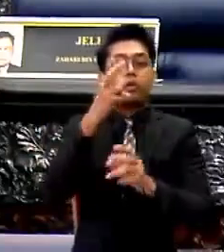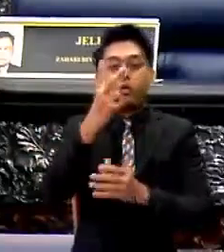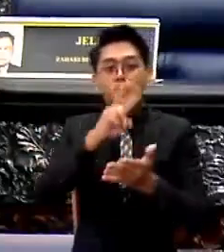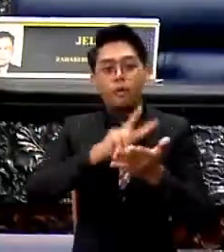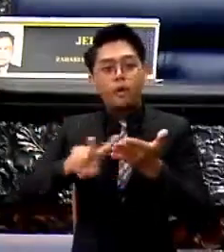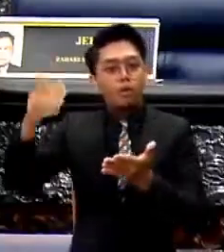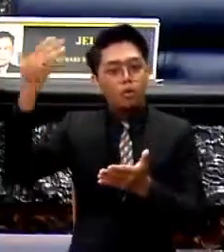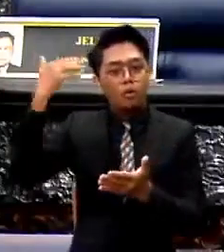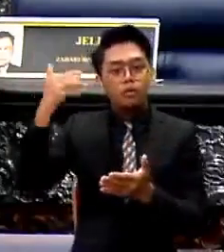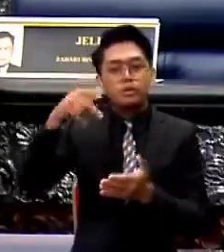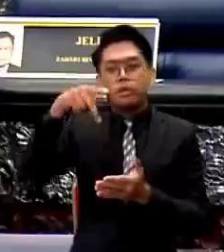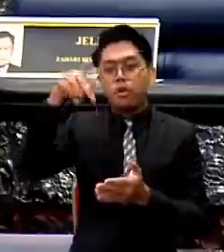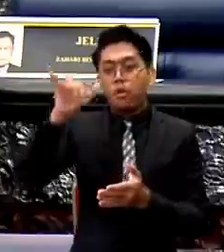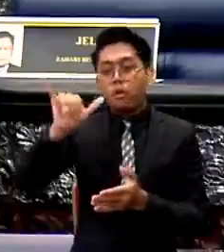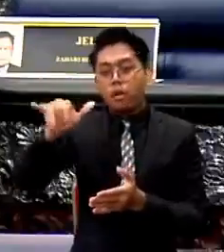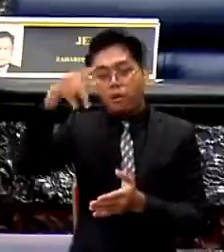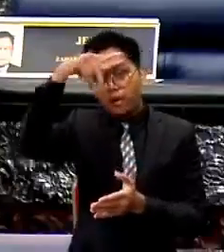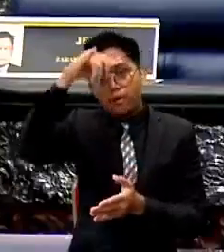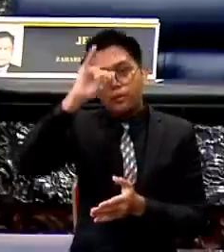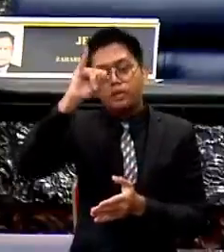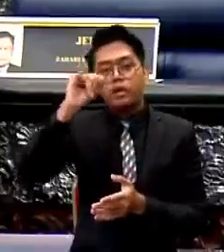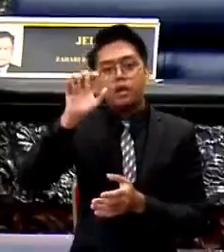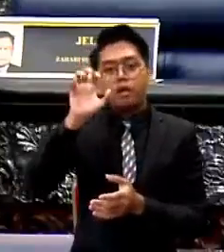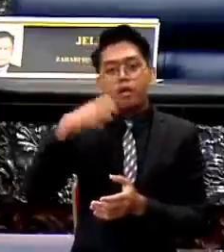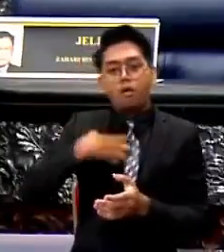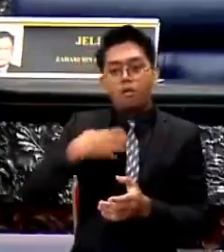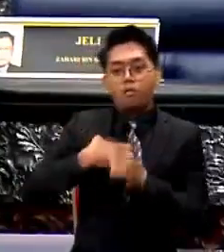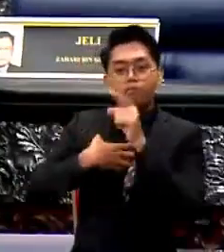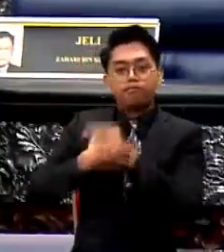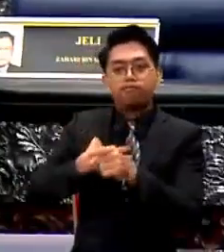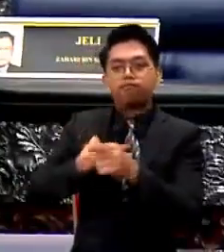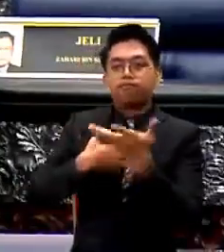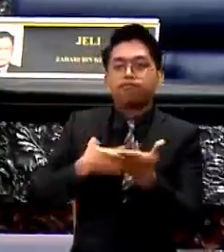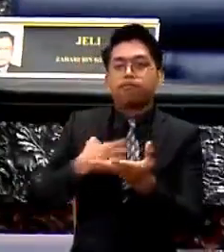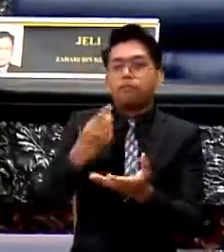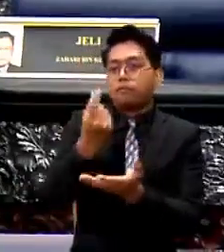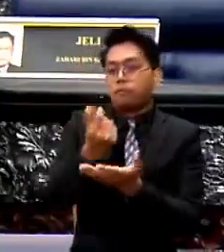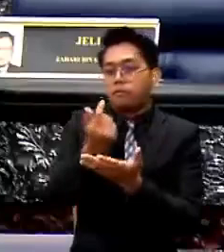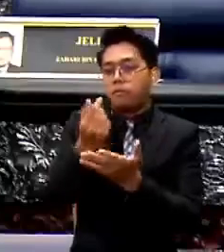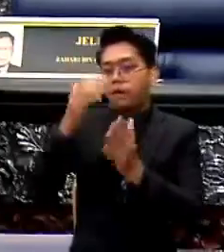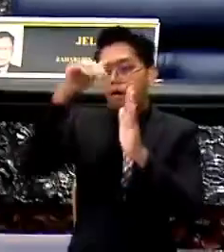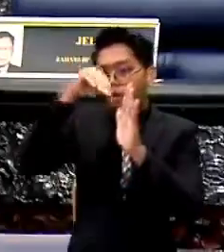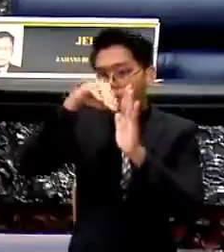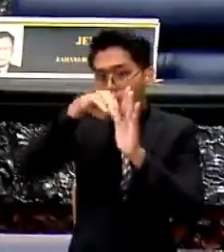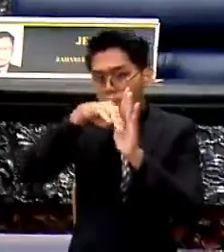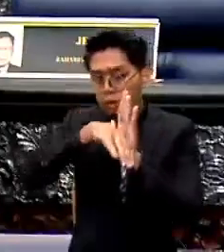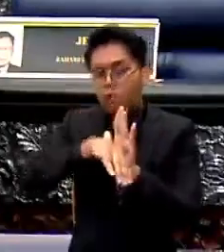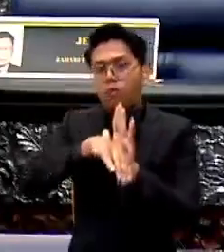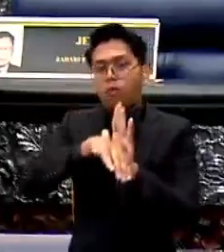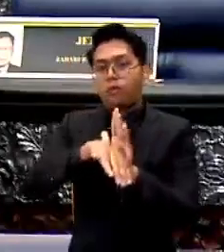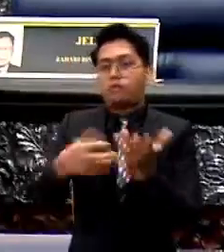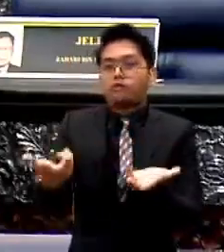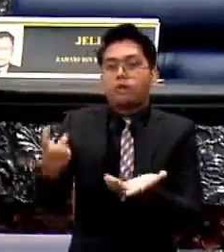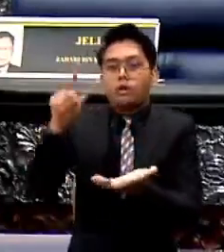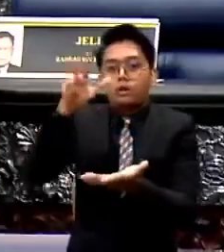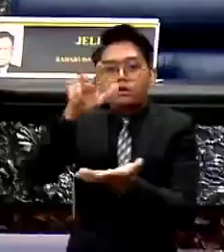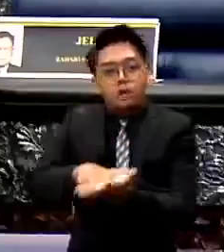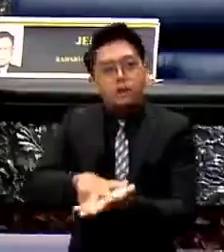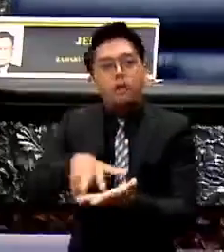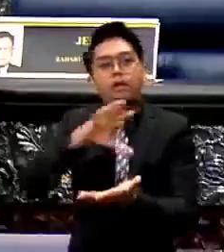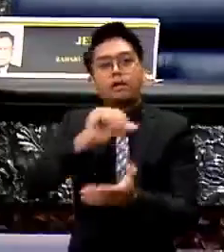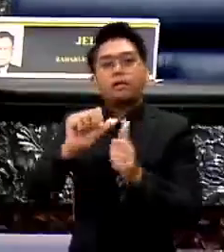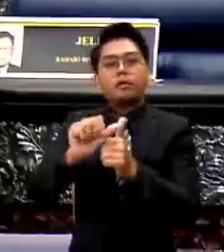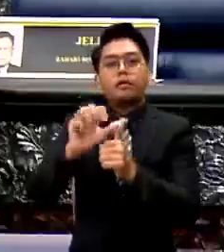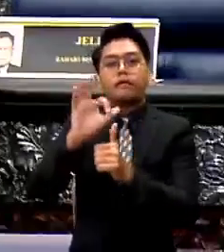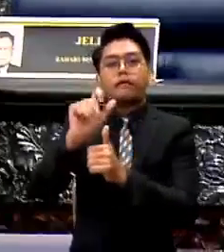yb Putrajaya mengkritik berkenaan kejatuhan nilai mata Wang negara yang sahih dan berdasarkan fakta bila dah